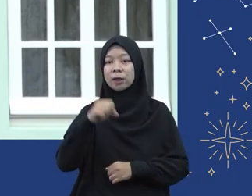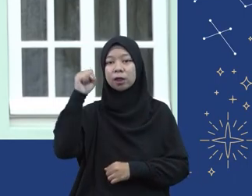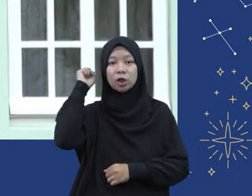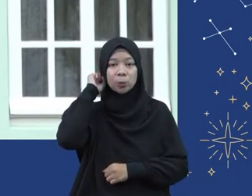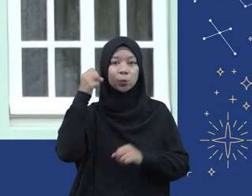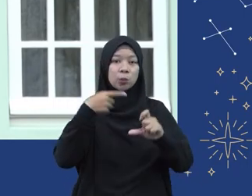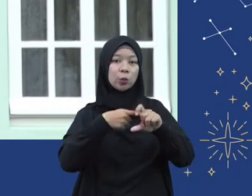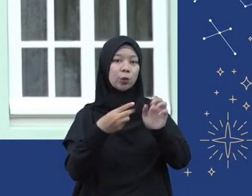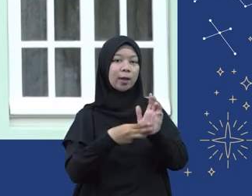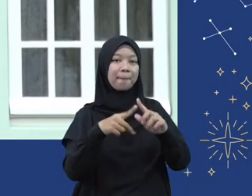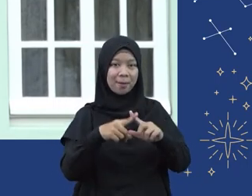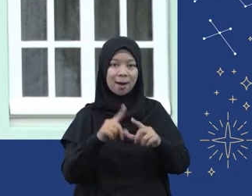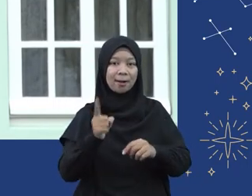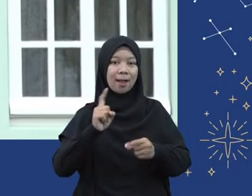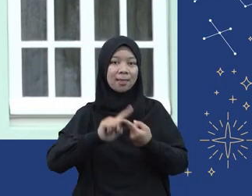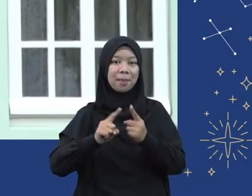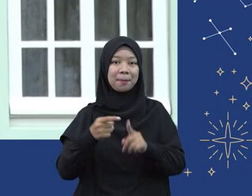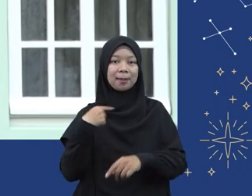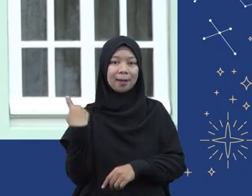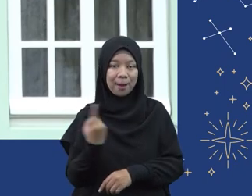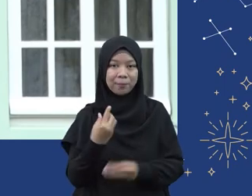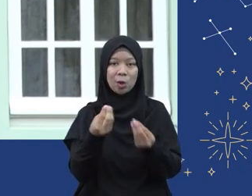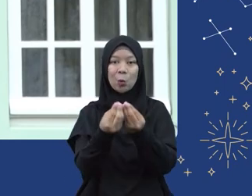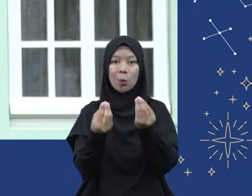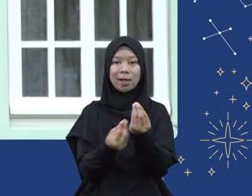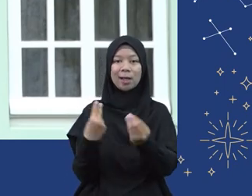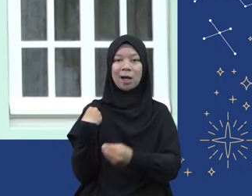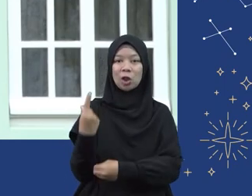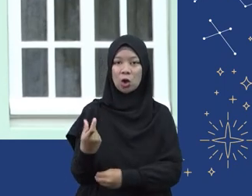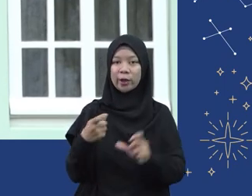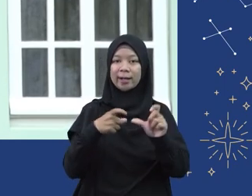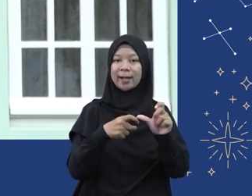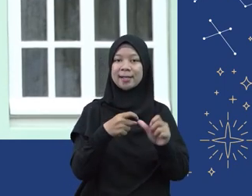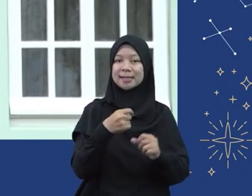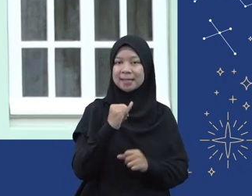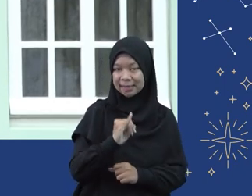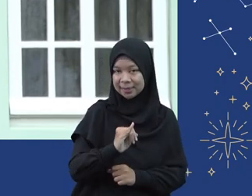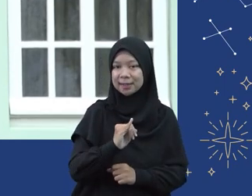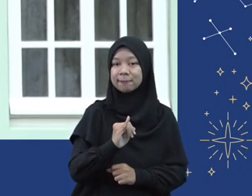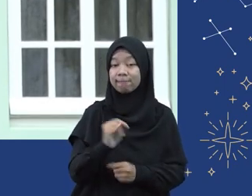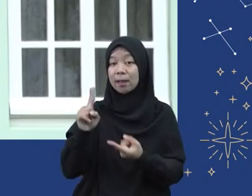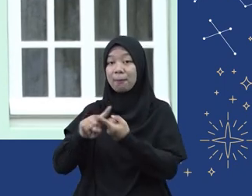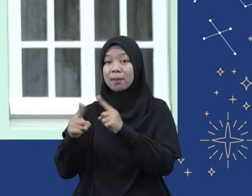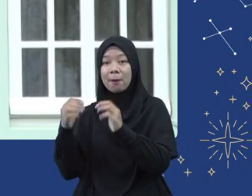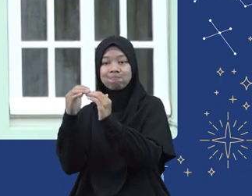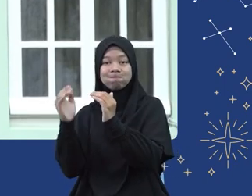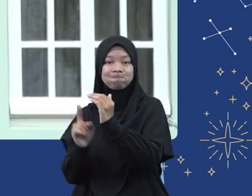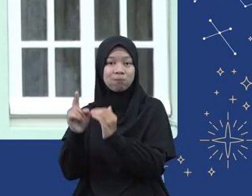kawan-kawan Kami kolegal para Wakil Rektor si kawan-kawan dosa